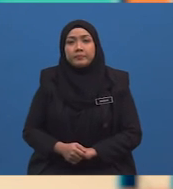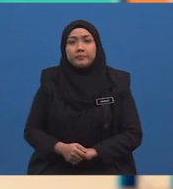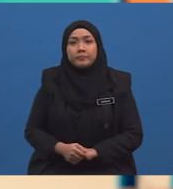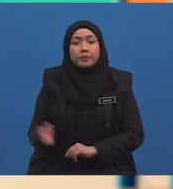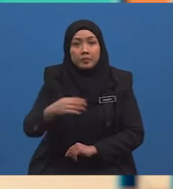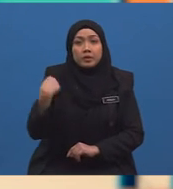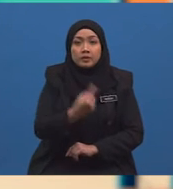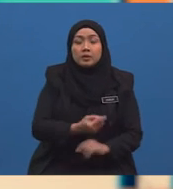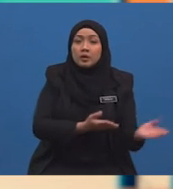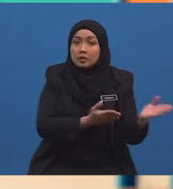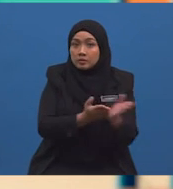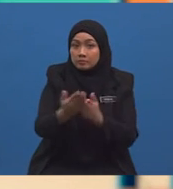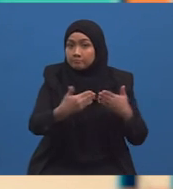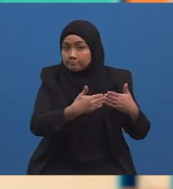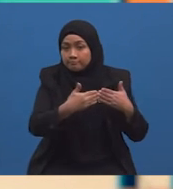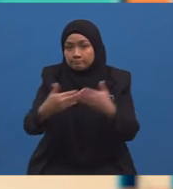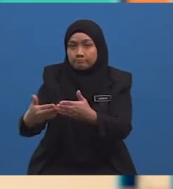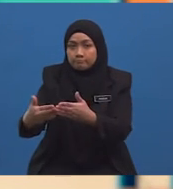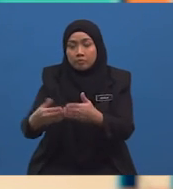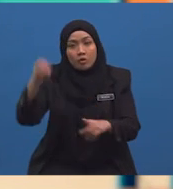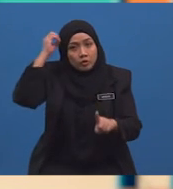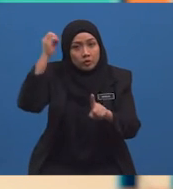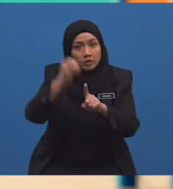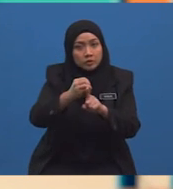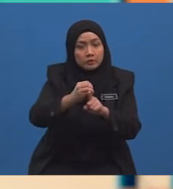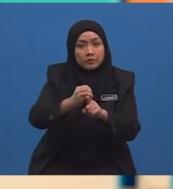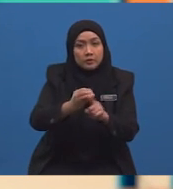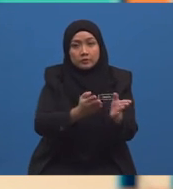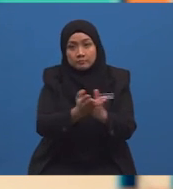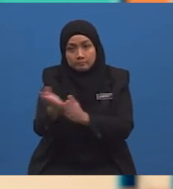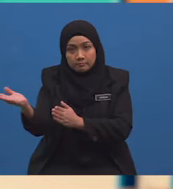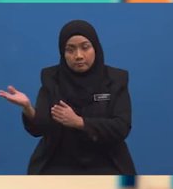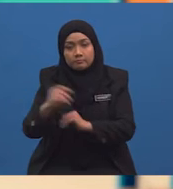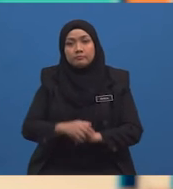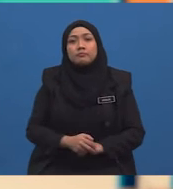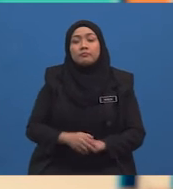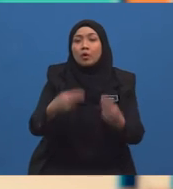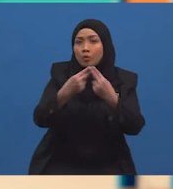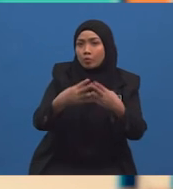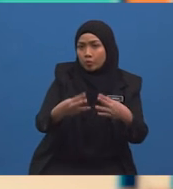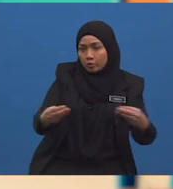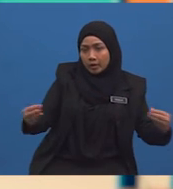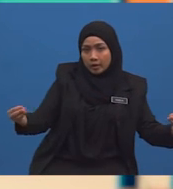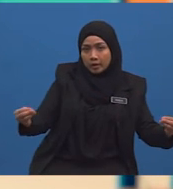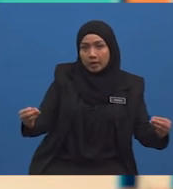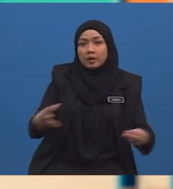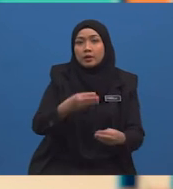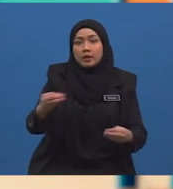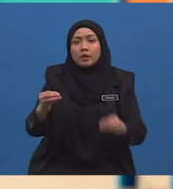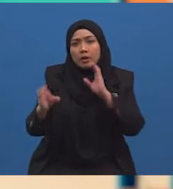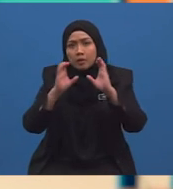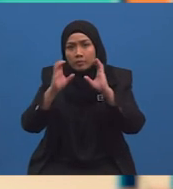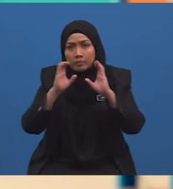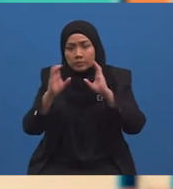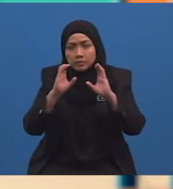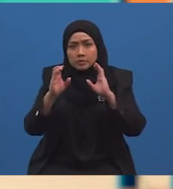Mari kita teruskan dengan standard pembelajaran yang seterusnya, iaitu menghuraikan dan berkomunikasi mengenai peranan benda hidup